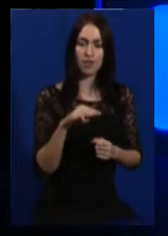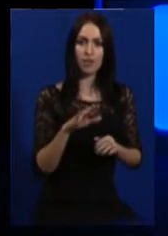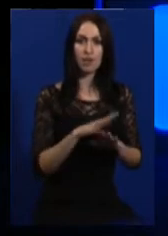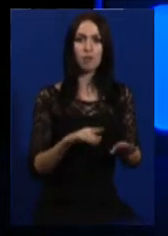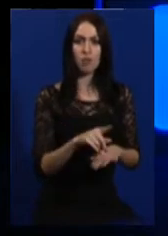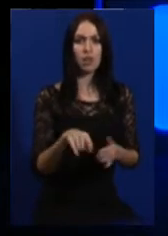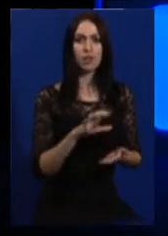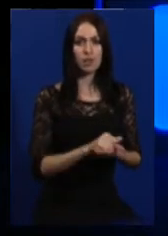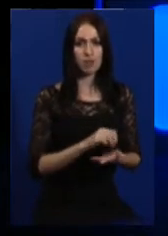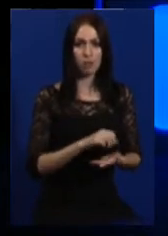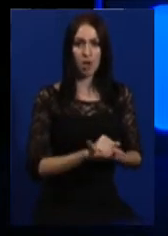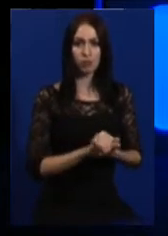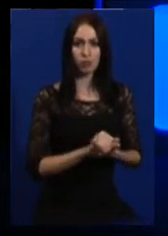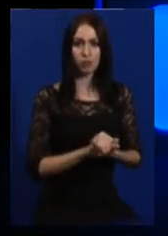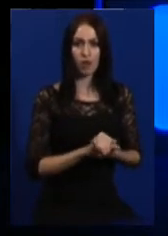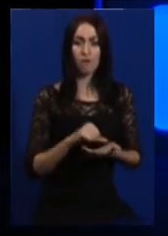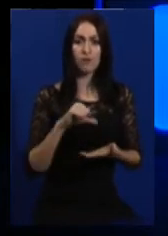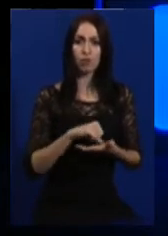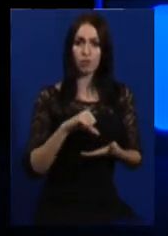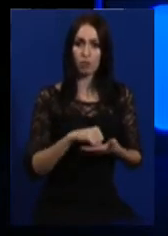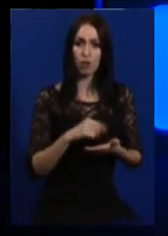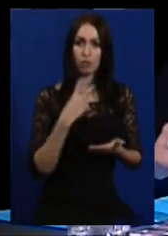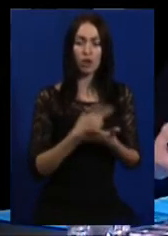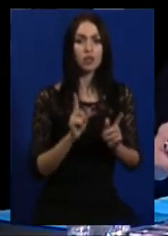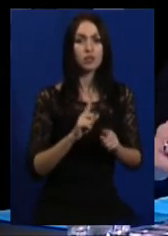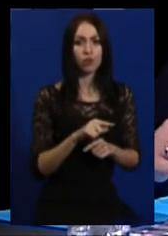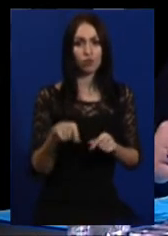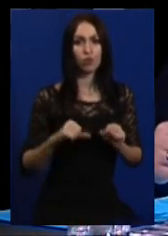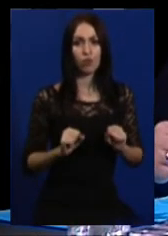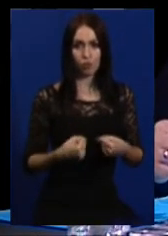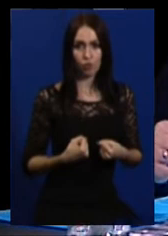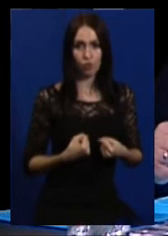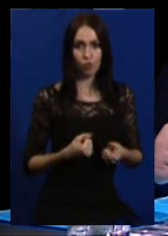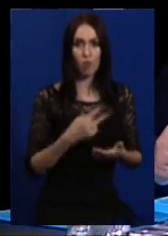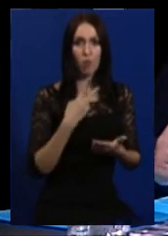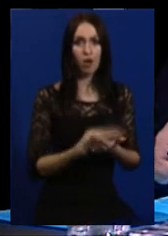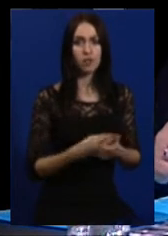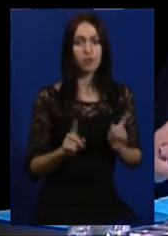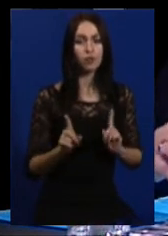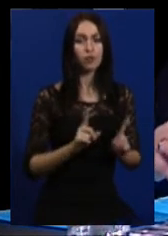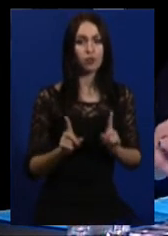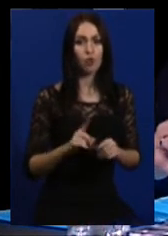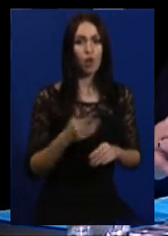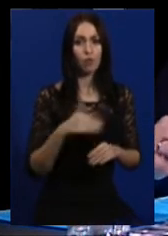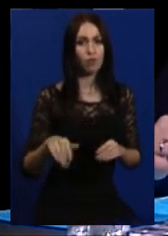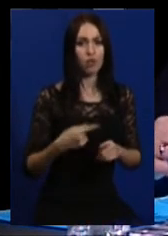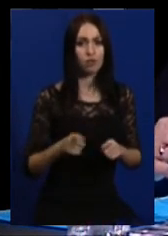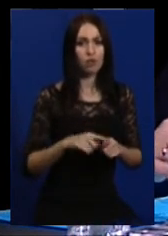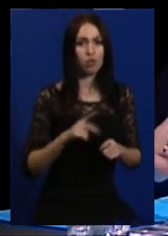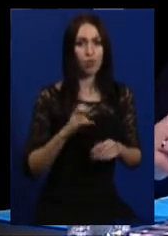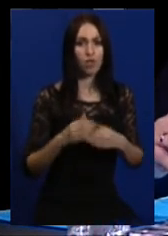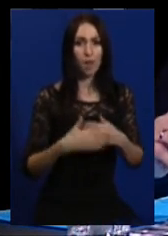занимаются выступают показывают что они могут показывает что ампутация это не приговор